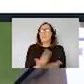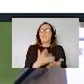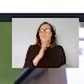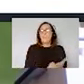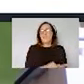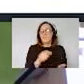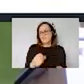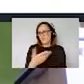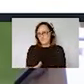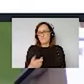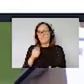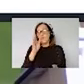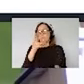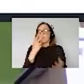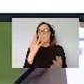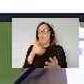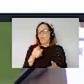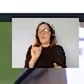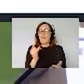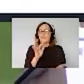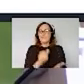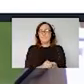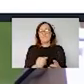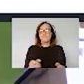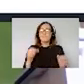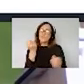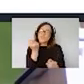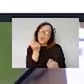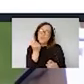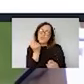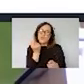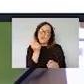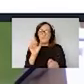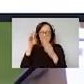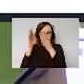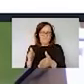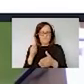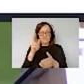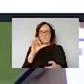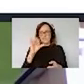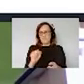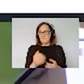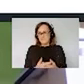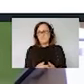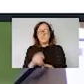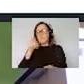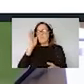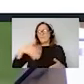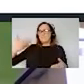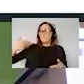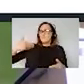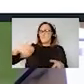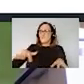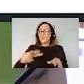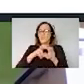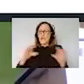faktycznie tak to będzie wyglądało. To cóż, troszeczkę o mnie, chociaż Państwo też już czytaliście, więc ja za dużo tutaj nie będę zajmowała sobą